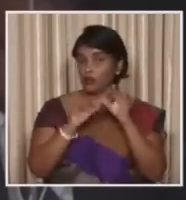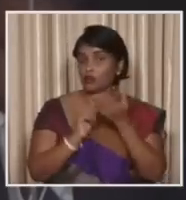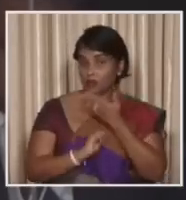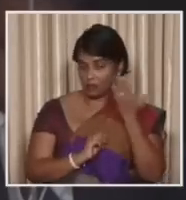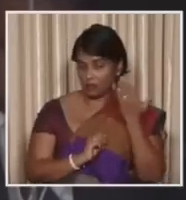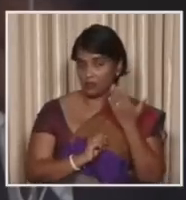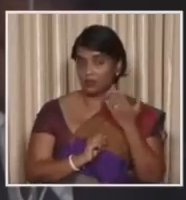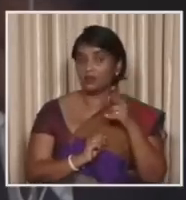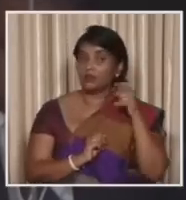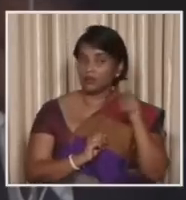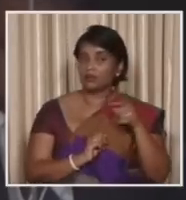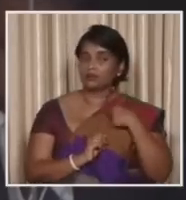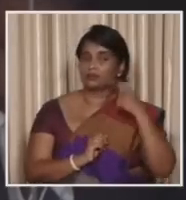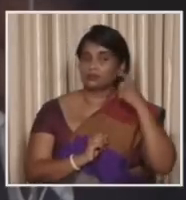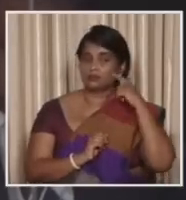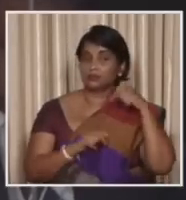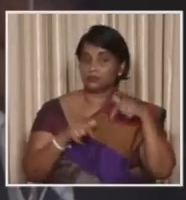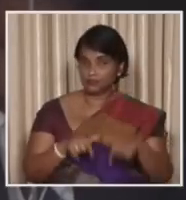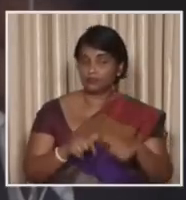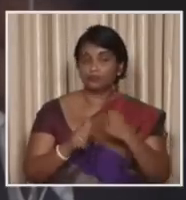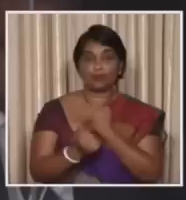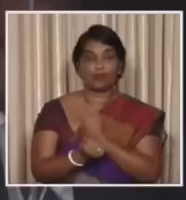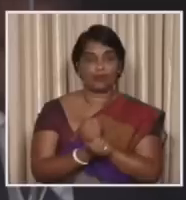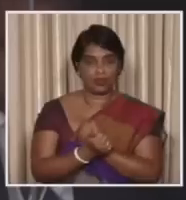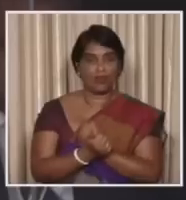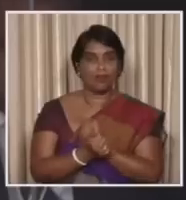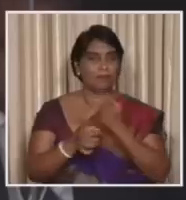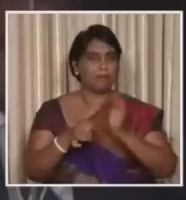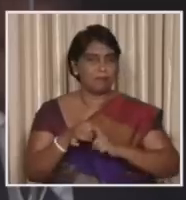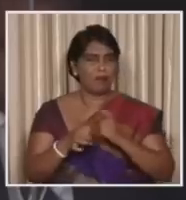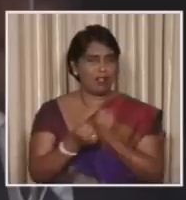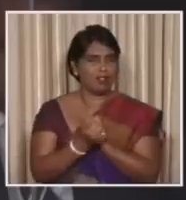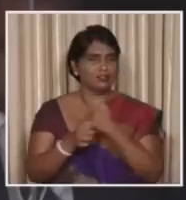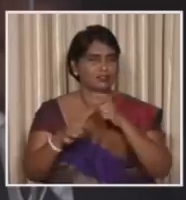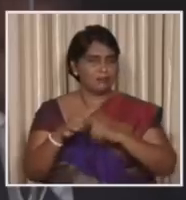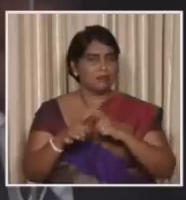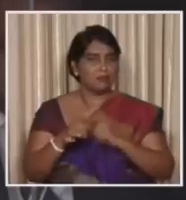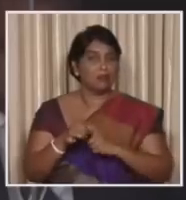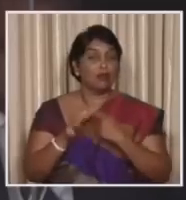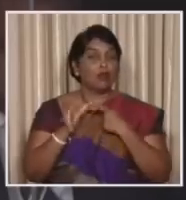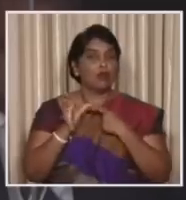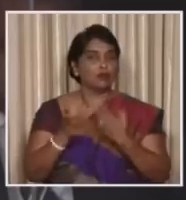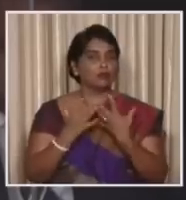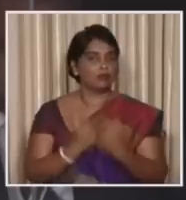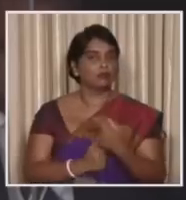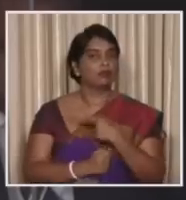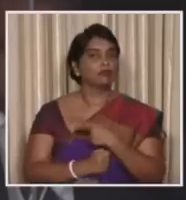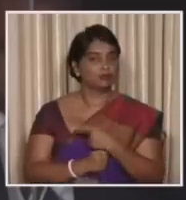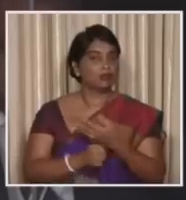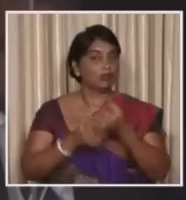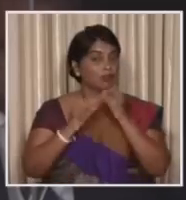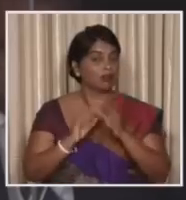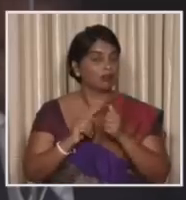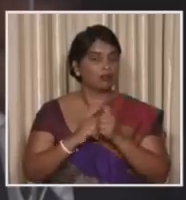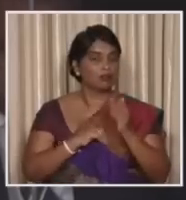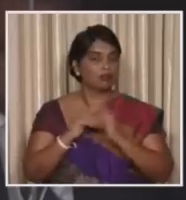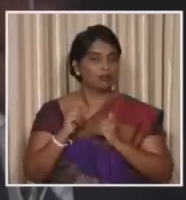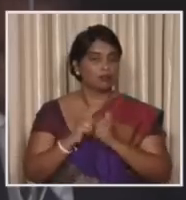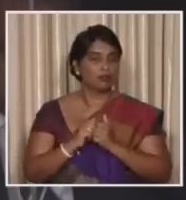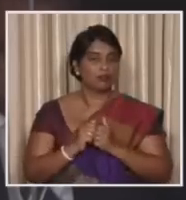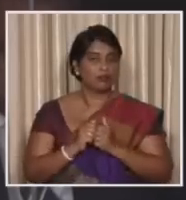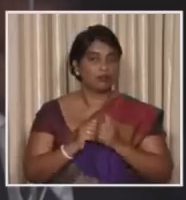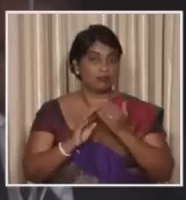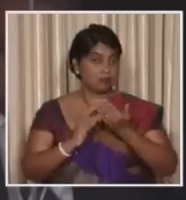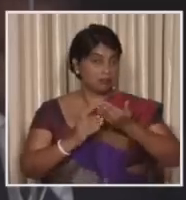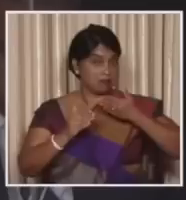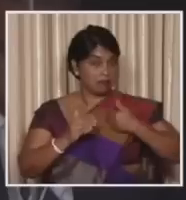පුළුවන්. එතකොට මම හිතන්නේ ඔය දැනුත් තියෙන පොලිසිය අපි හගෙන ප්‍රශ්න ඔය ප්‍රශ්න වලට පිළිතුරු වෙනවා. ඒව හරියට කරා නම් කල්බේරා